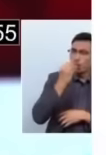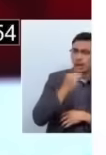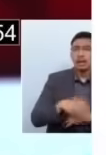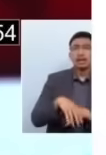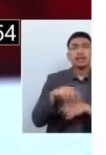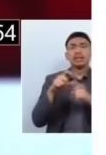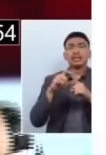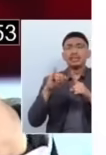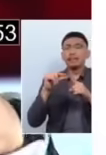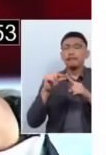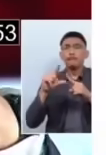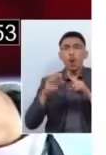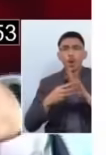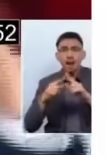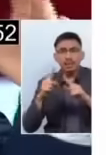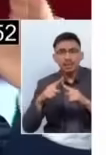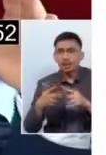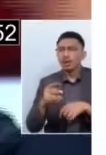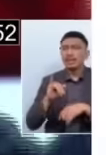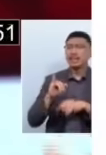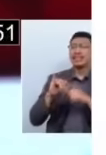lontaran yang disampaikan oleh Mas Anies